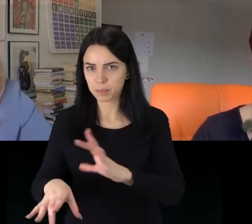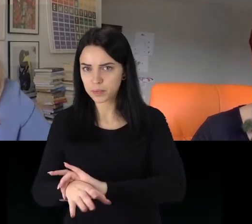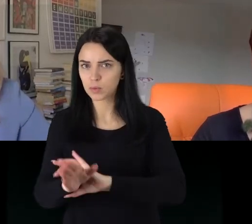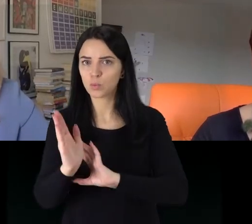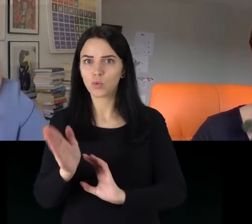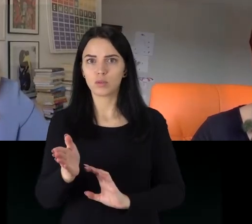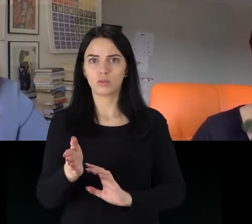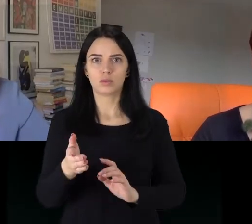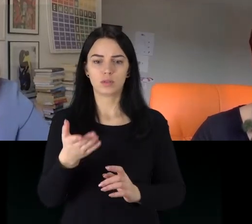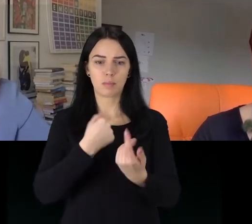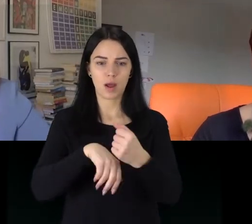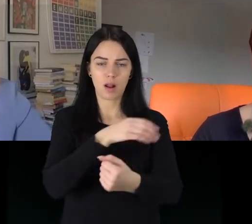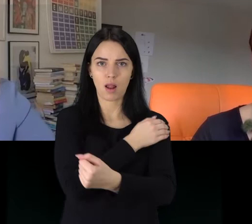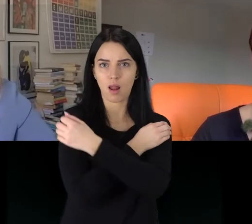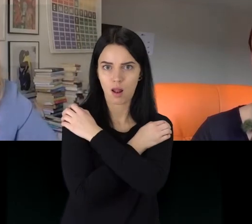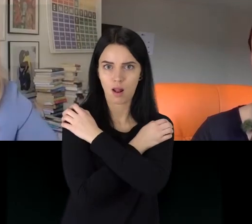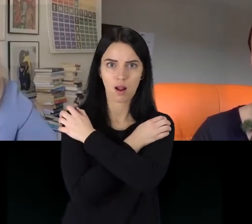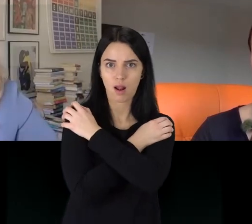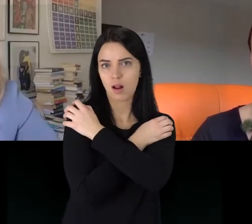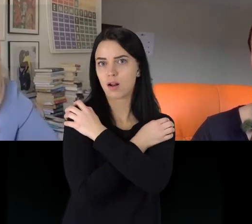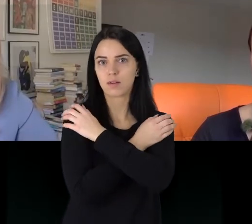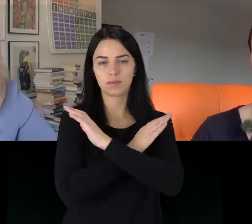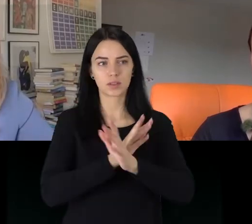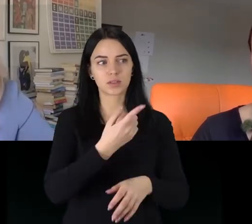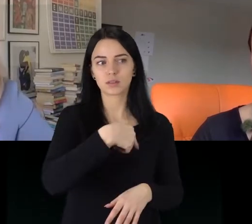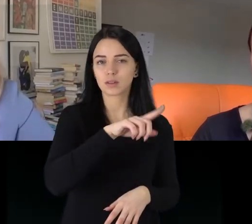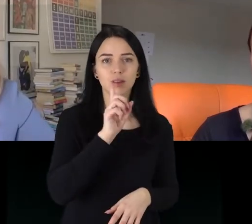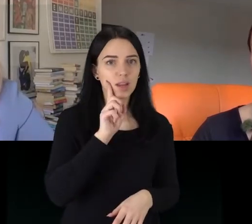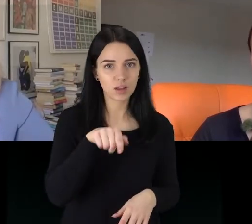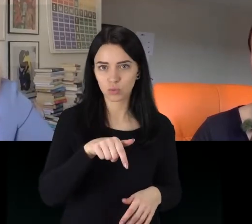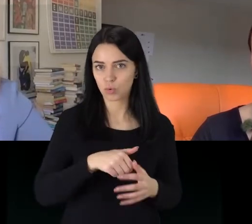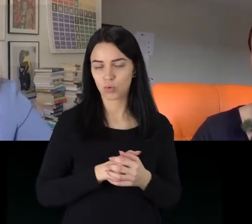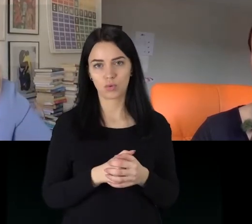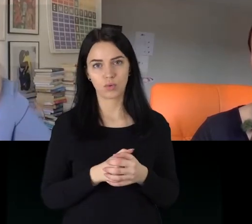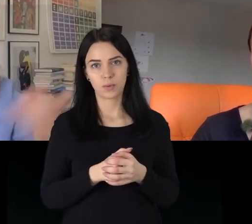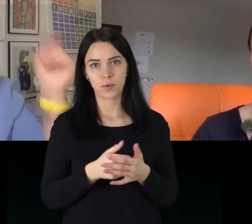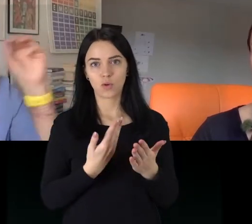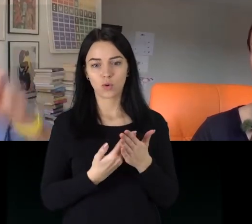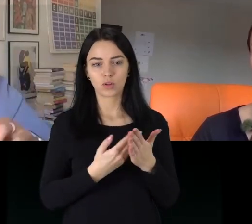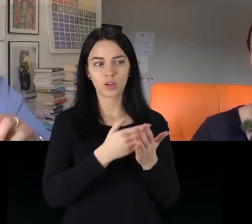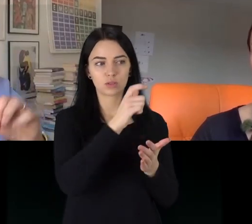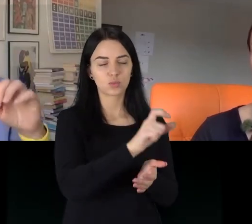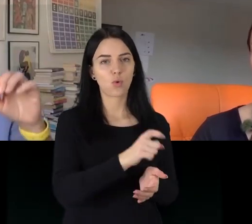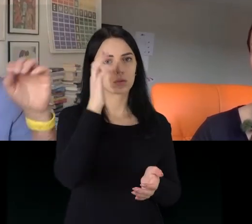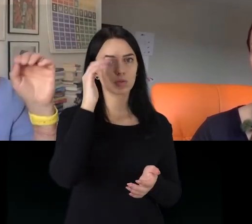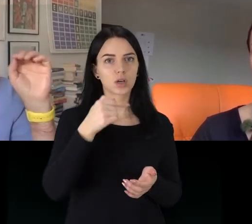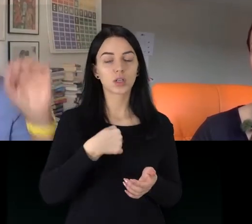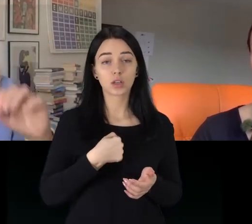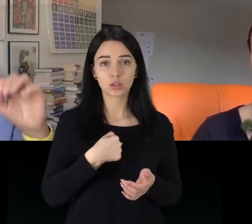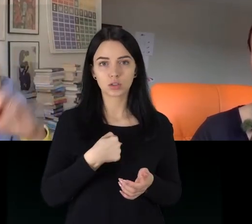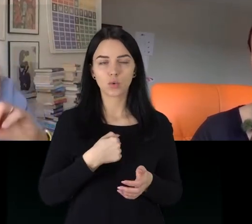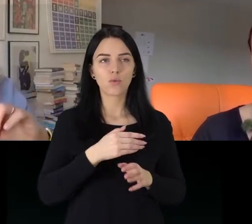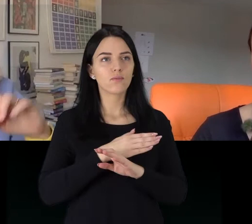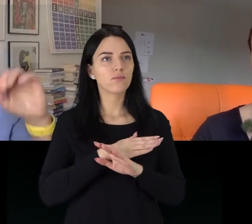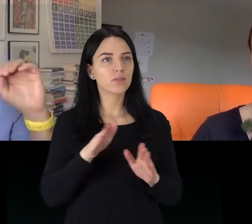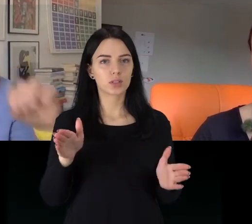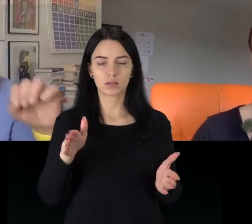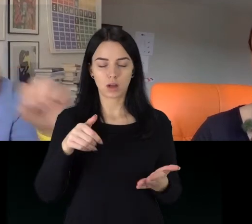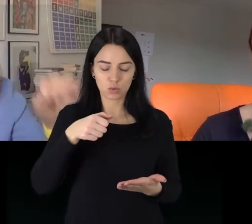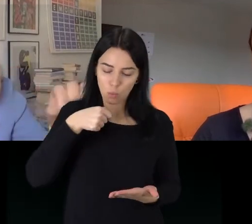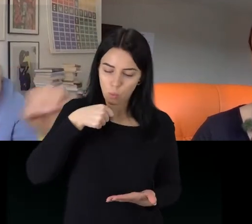tramdomieji marškiniai, pažemės. Nu, jie to nenori. Nes nei vienas žmogus negalvoja, kad aš jau esu tiek prasigėręs